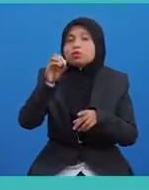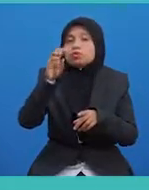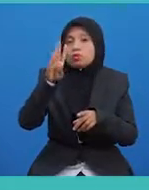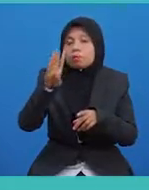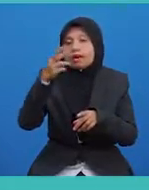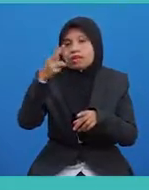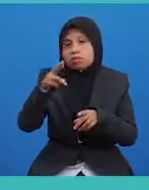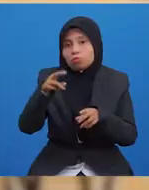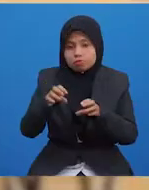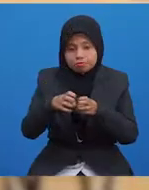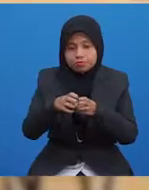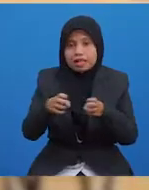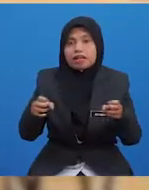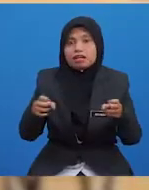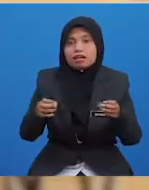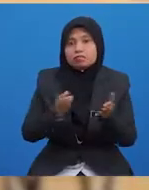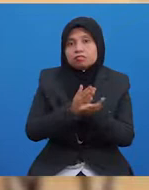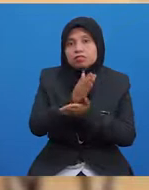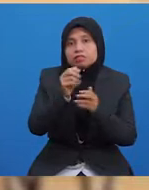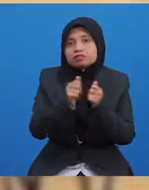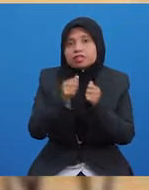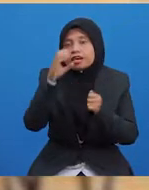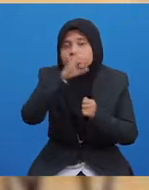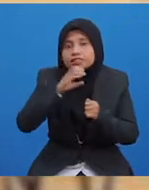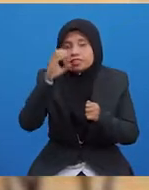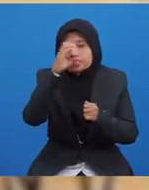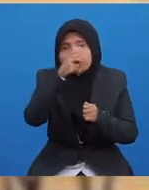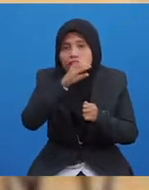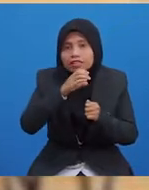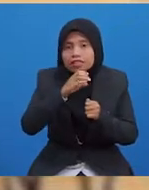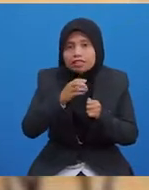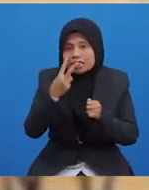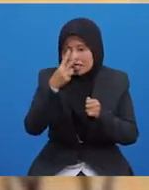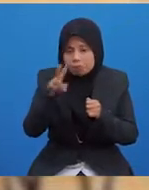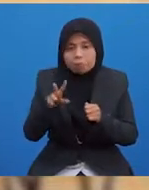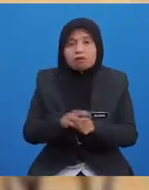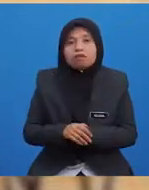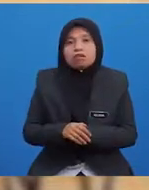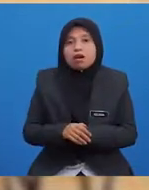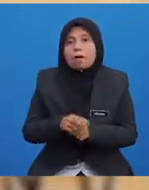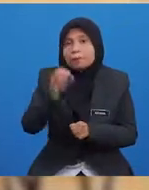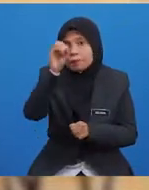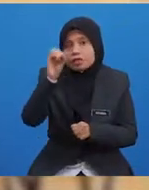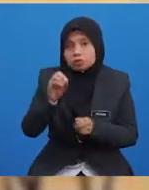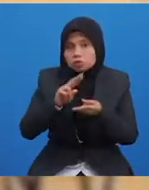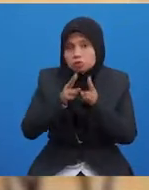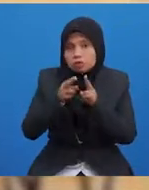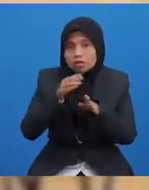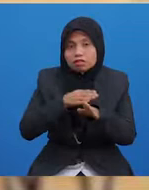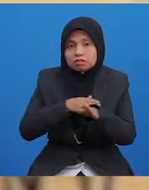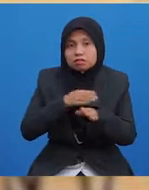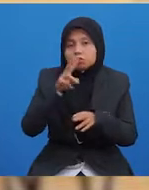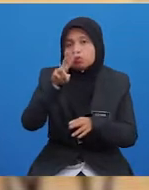604,000 hektar. Teruskan dengan mencari data tersirat yang kedua, iaitu peratus perubahan bagi tempoh